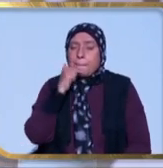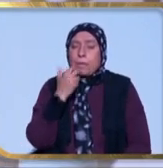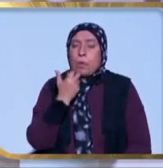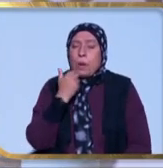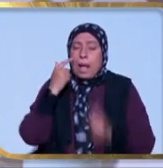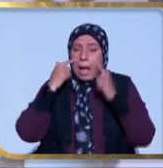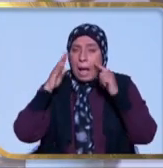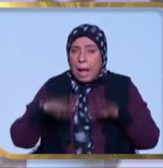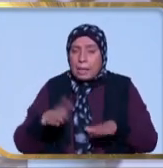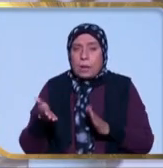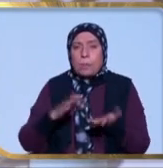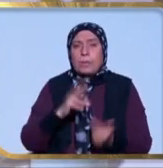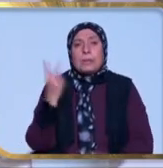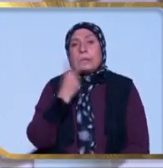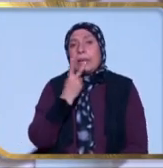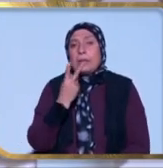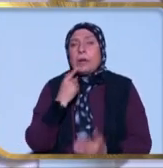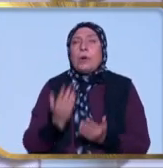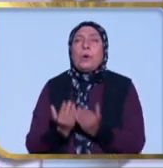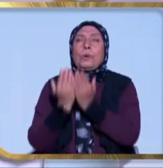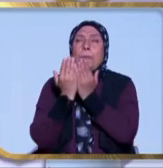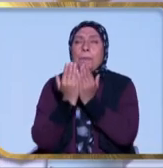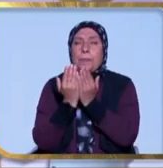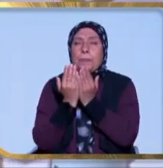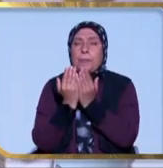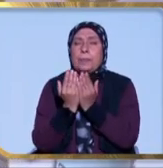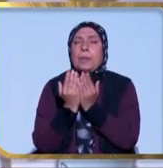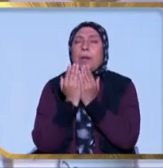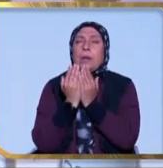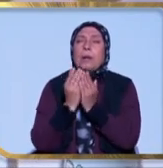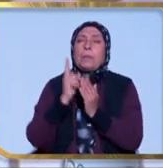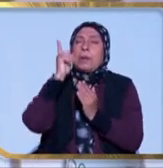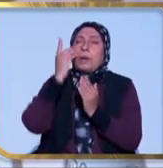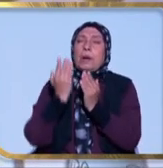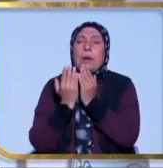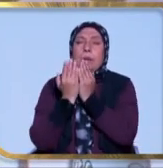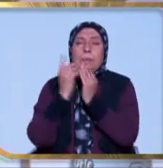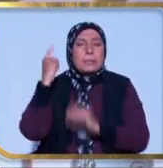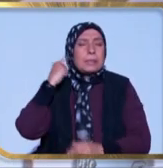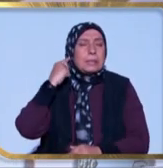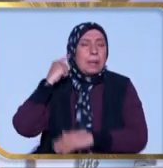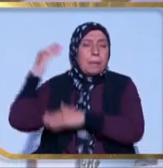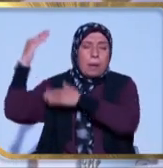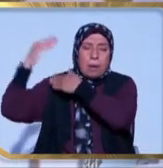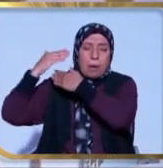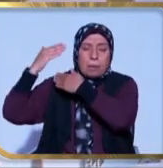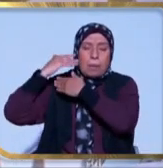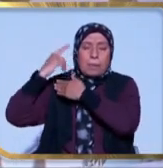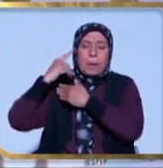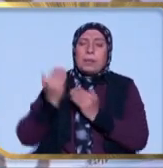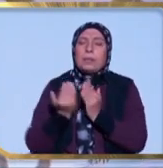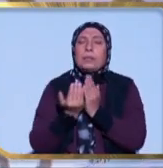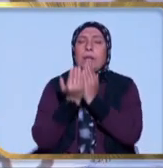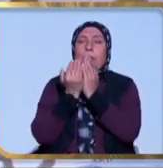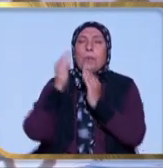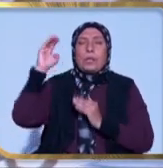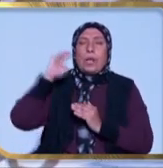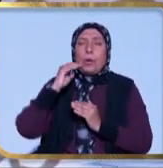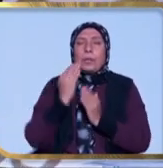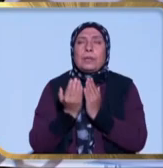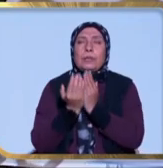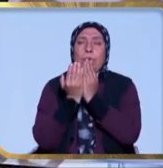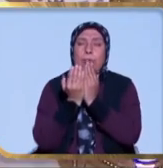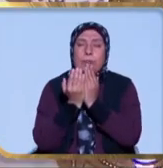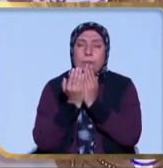منهم والأموات، إنك يا مولانا، إنك يا مولانا سميع قريب مجيب الدعوات يا